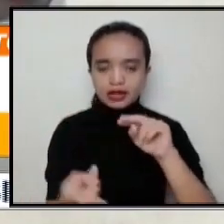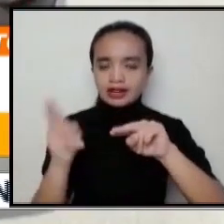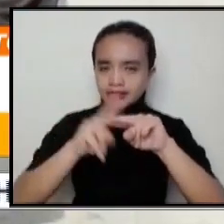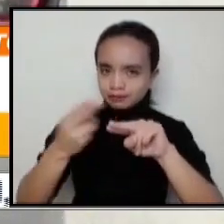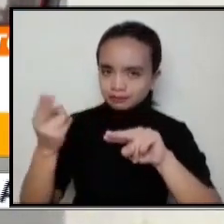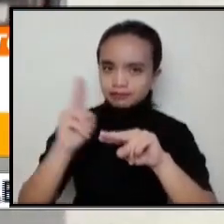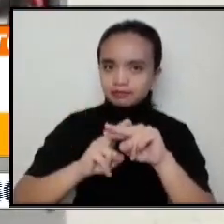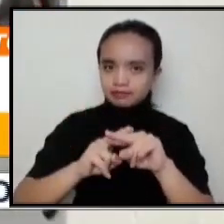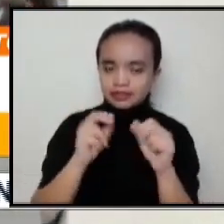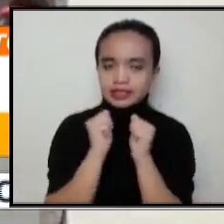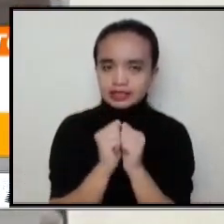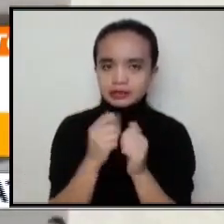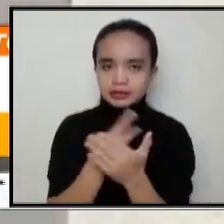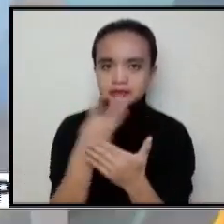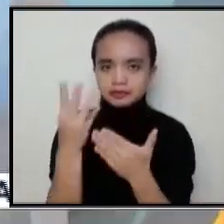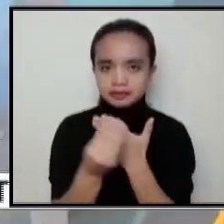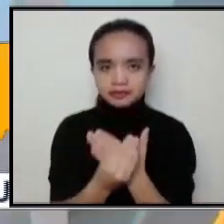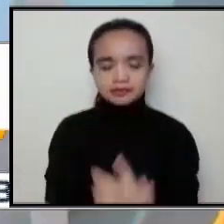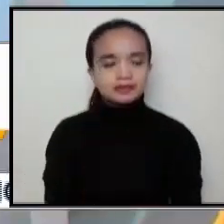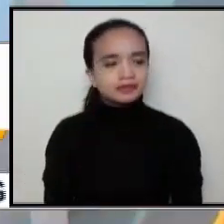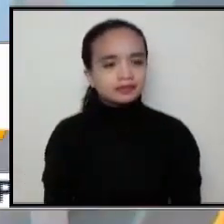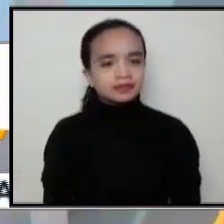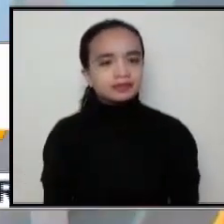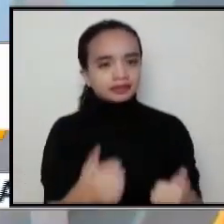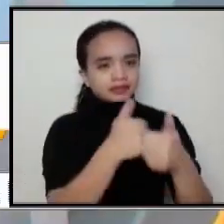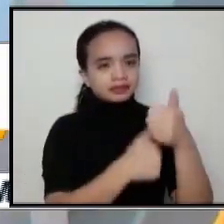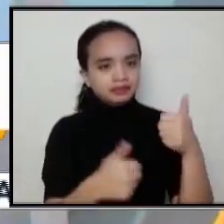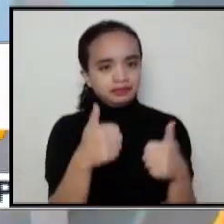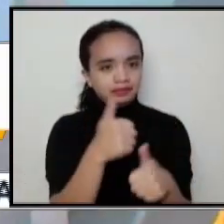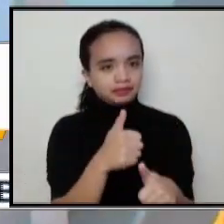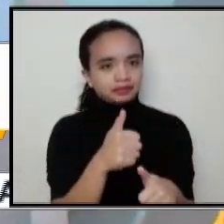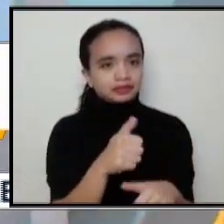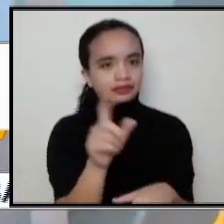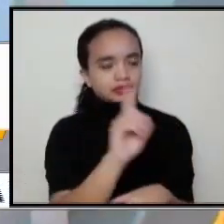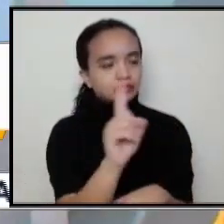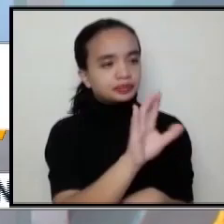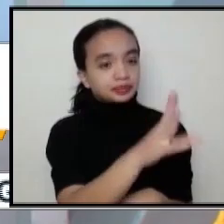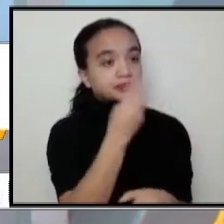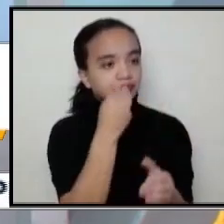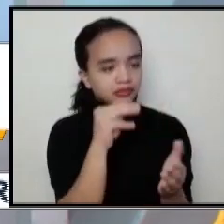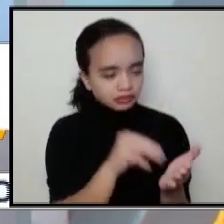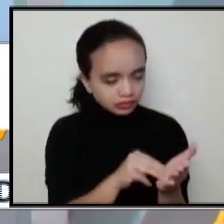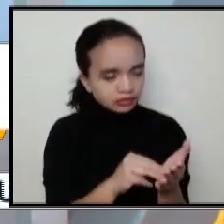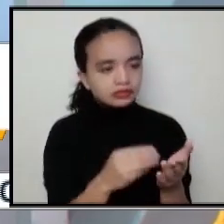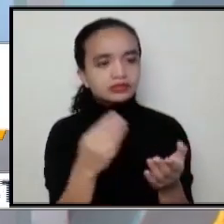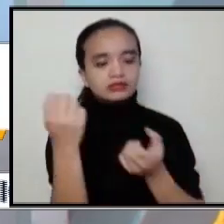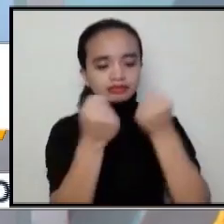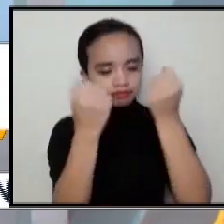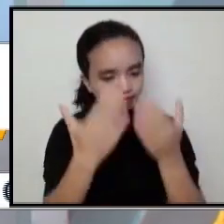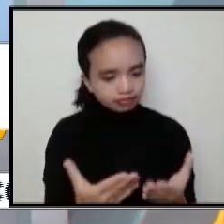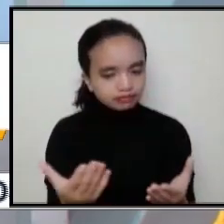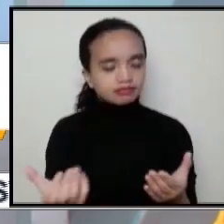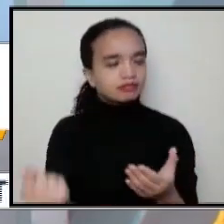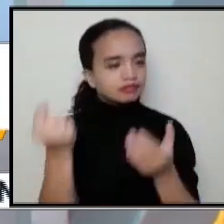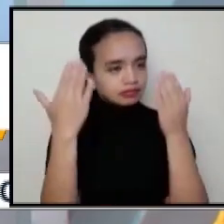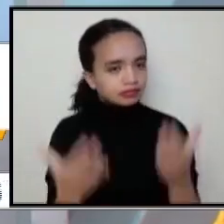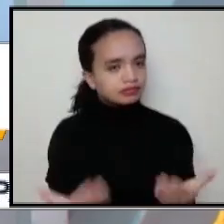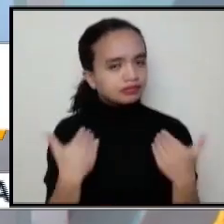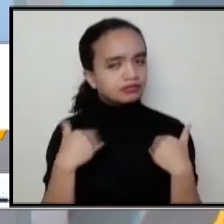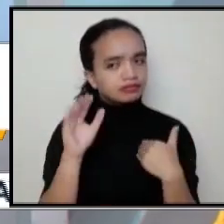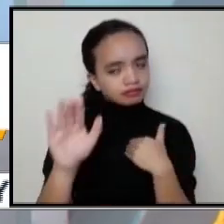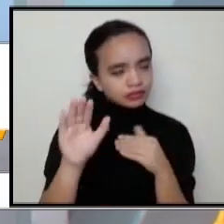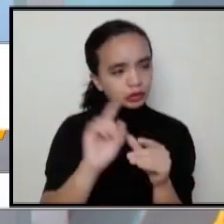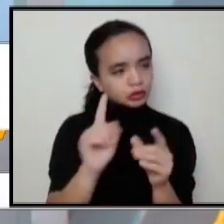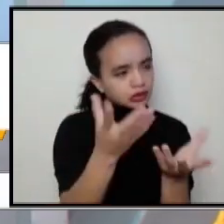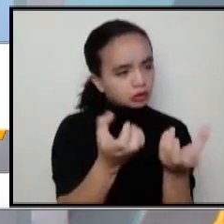sa programa. Okay, Chairman, sahin nyo na lamang po sa ating pong mga driver at operator kung mayroon po kayong panawagan at gustong sabihin sa kanila. Go ahead